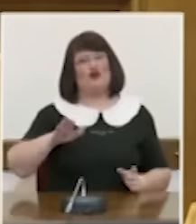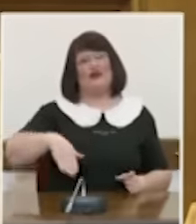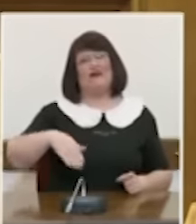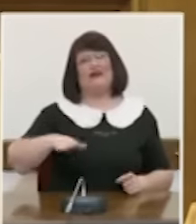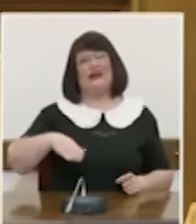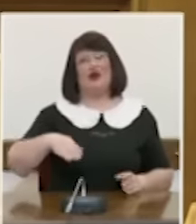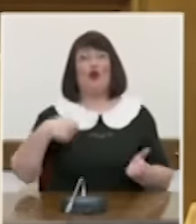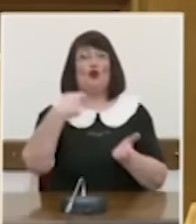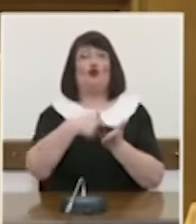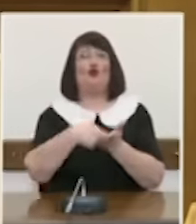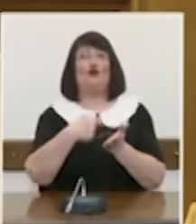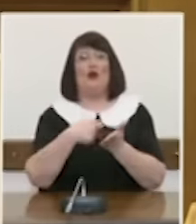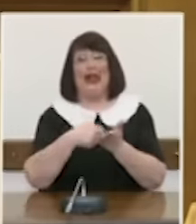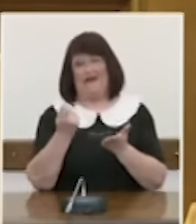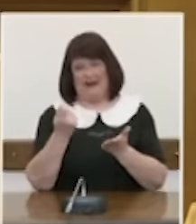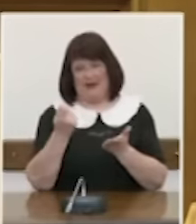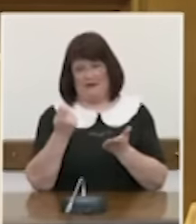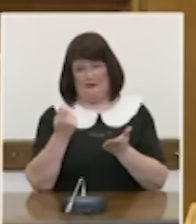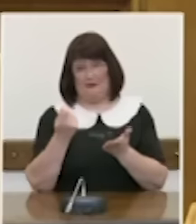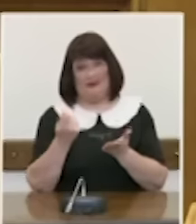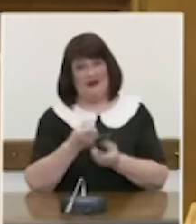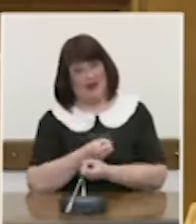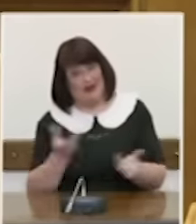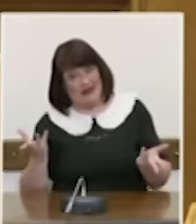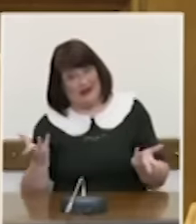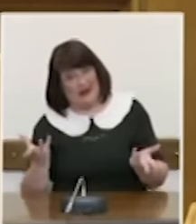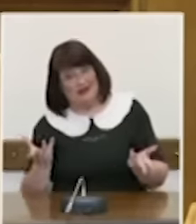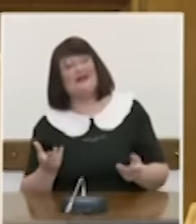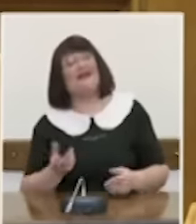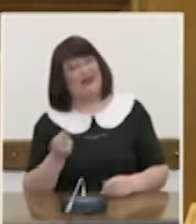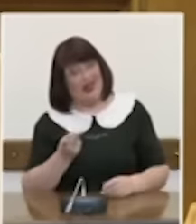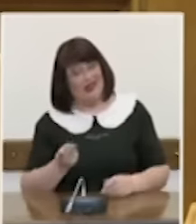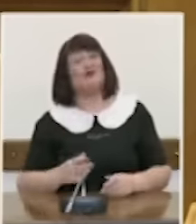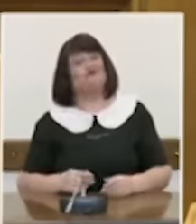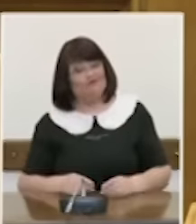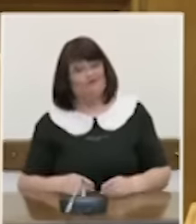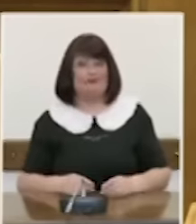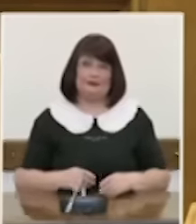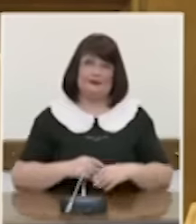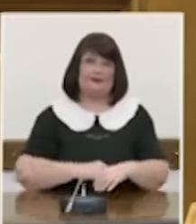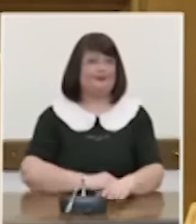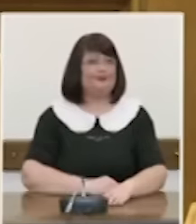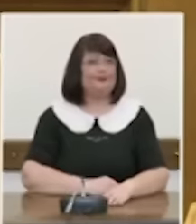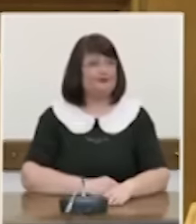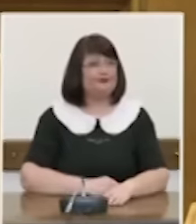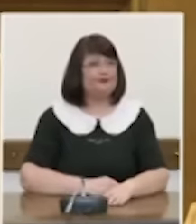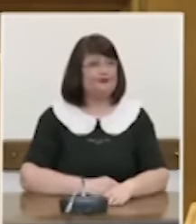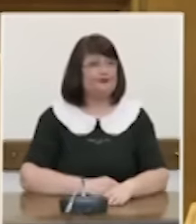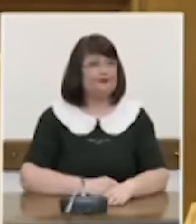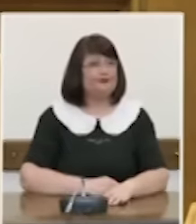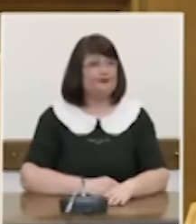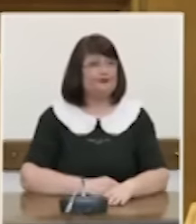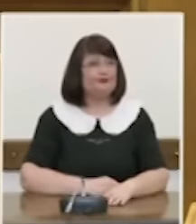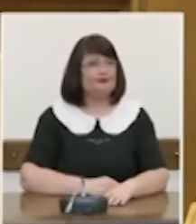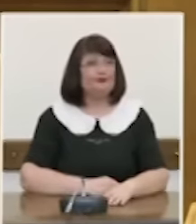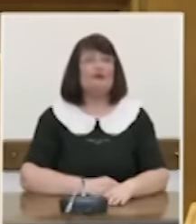αντίτιμο. Τόσο χουβαρντάδες και οι δυο τους. Δεν αγγίζεται τέλος την